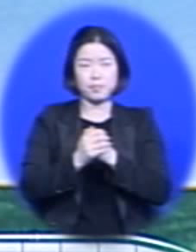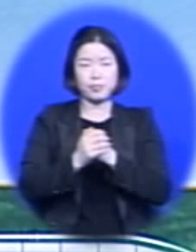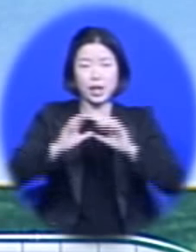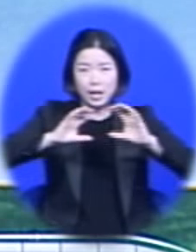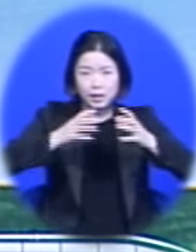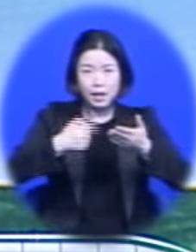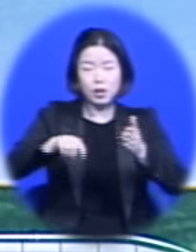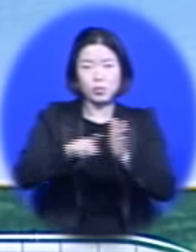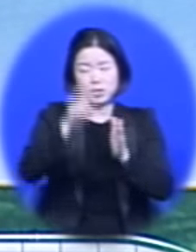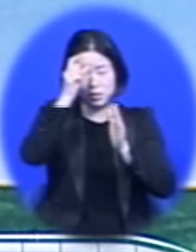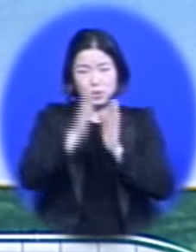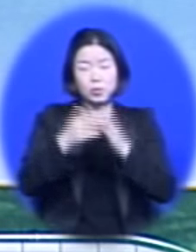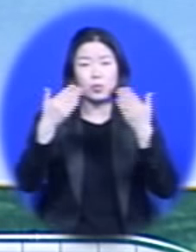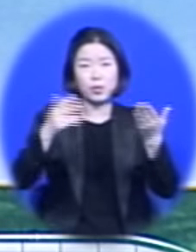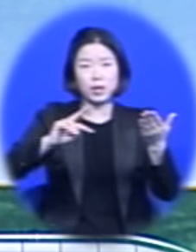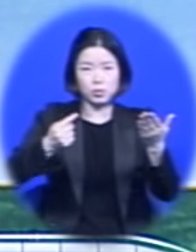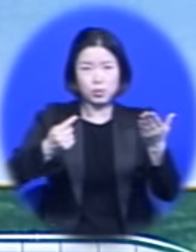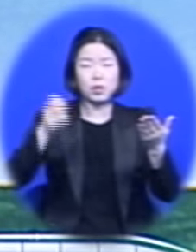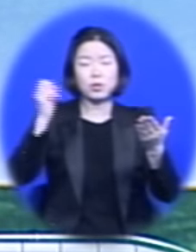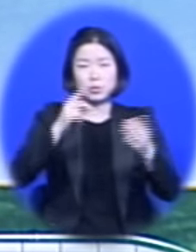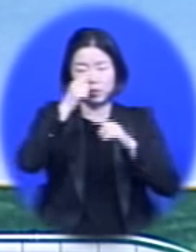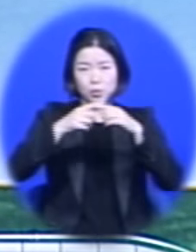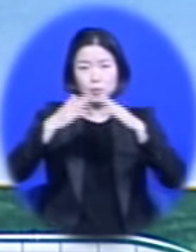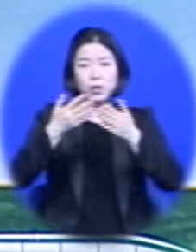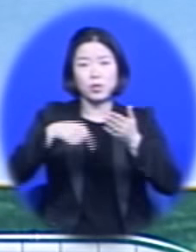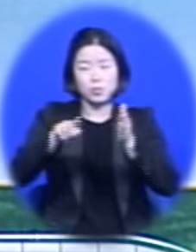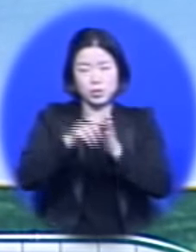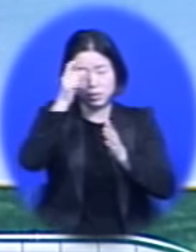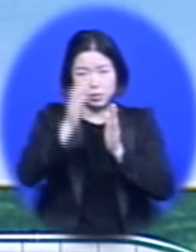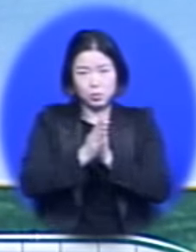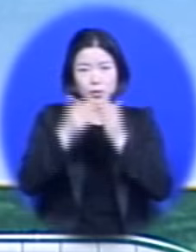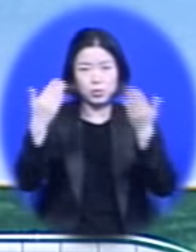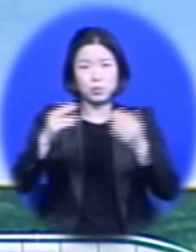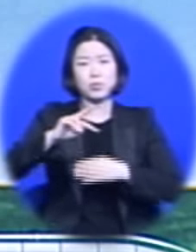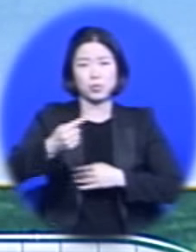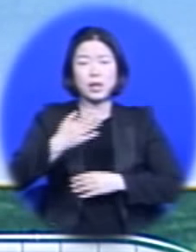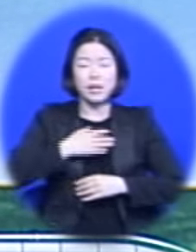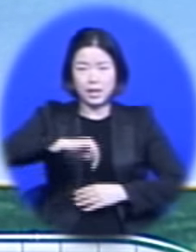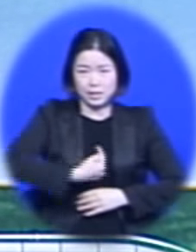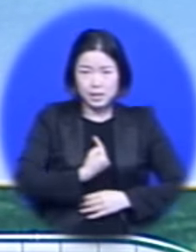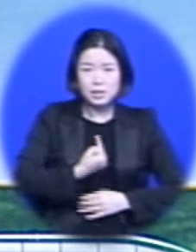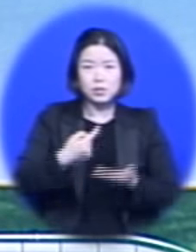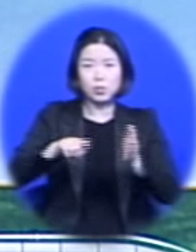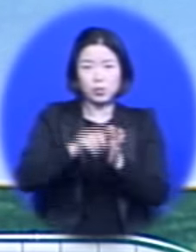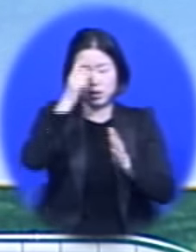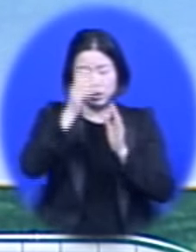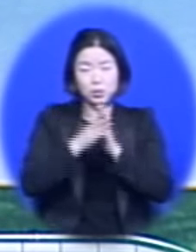나라를 위해서 기도해도, 교회를 위해서 기도해도, 가족을 위해서 기도해도, 나 자신을 위해서 기도해도